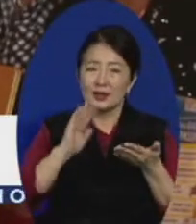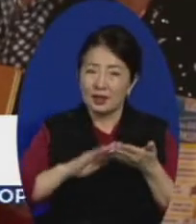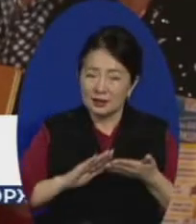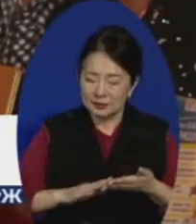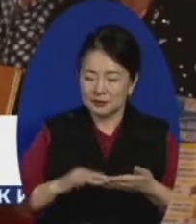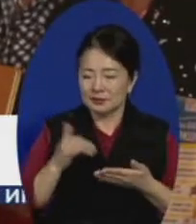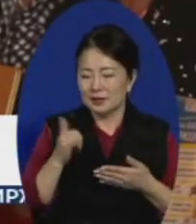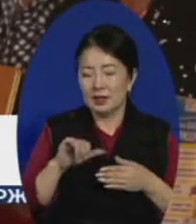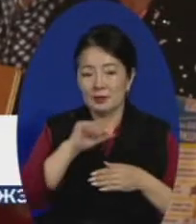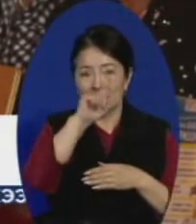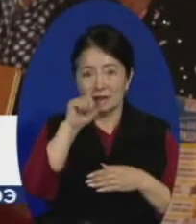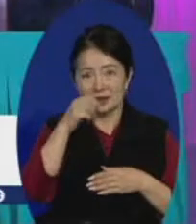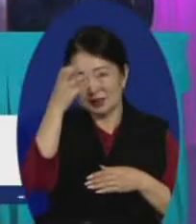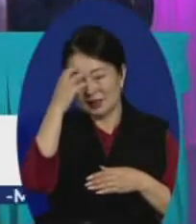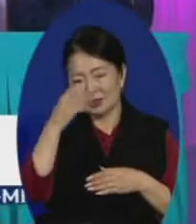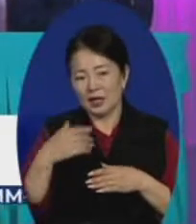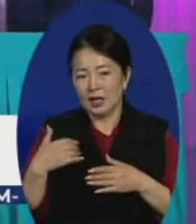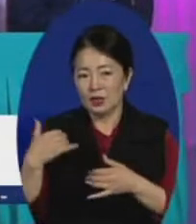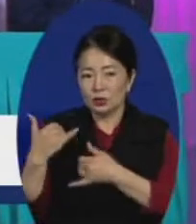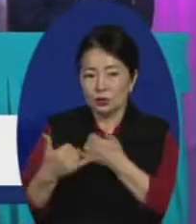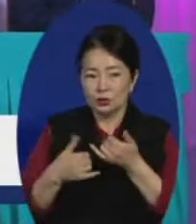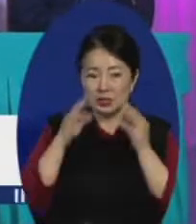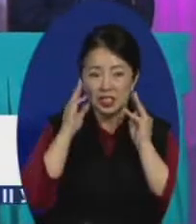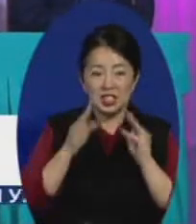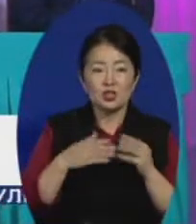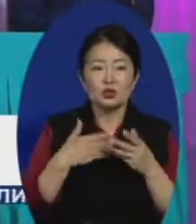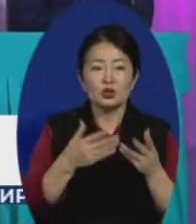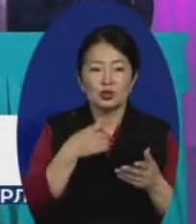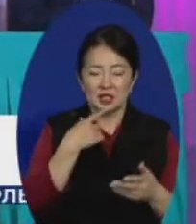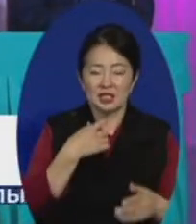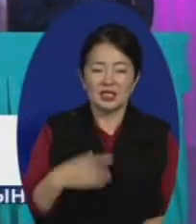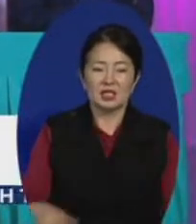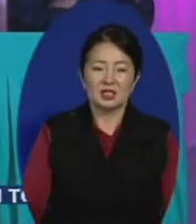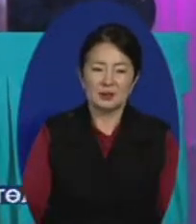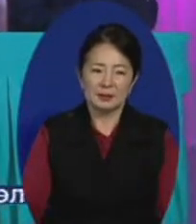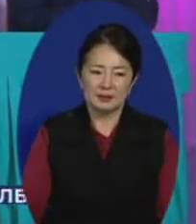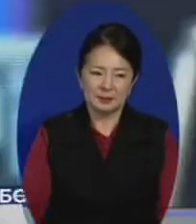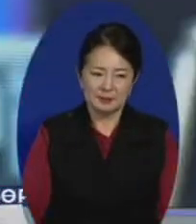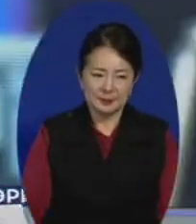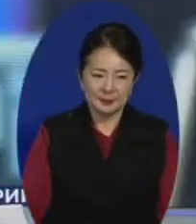асуудлыг засгийн газарт уламжилж шийдвэрлэхээ илэрхийлжээ. Ажилуулсан гэдгээр нь одоо манайхаас тодорхой тав